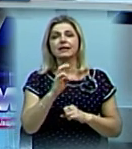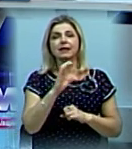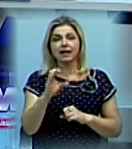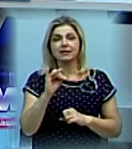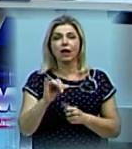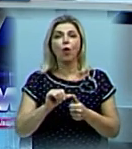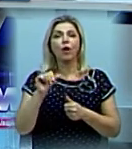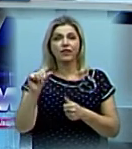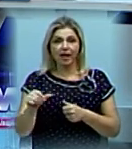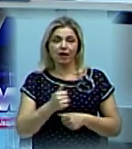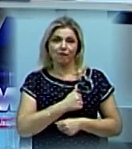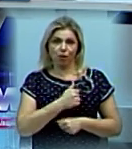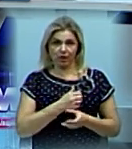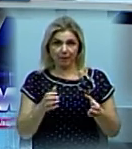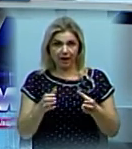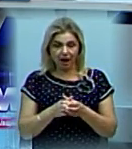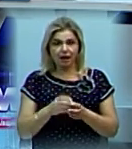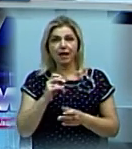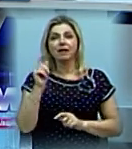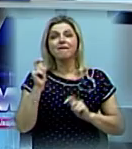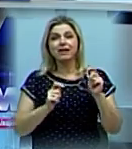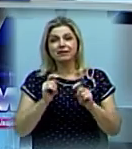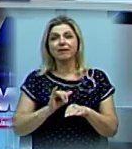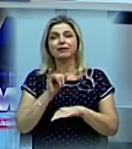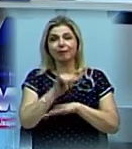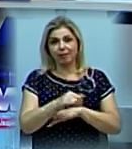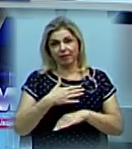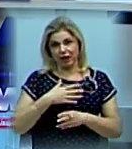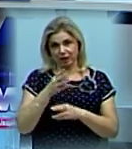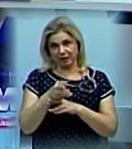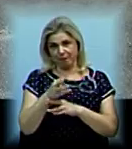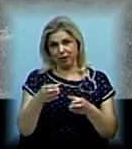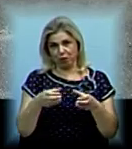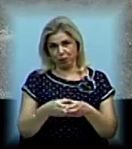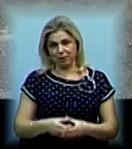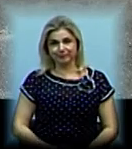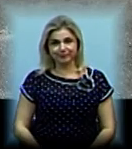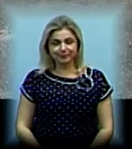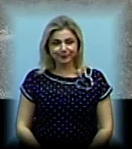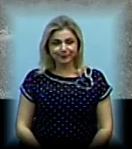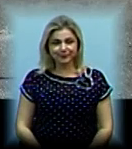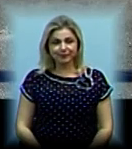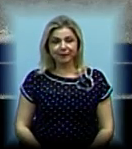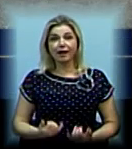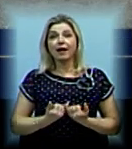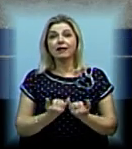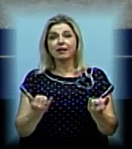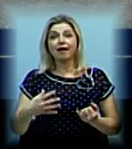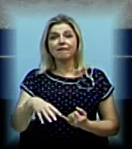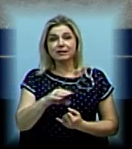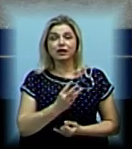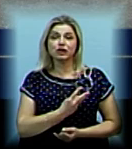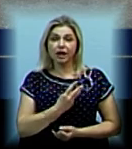Миколаївської десантно-штурмової бригади. На фестивалі побувала і наша знімальна група. Для всіх бажаючих, особливо